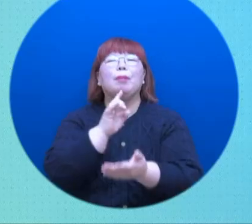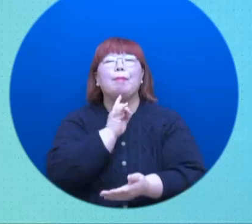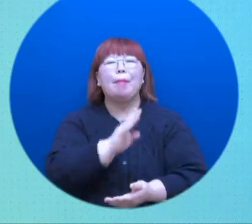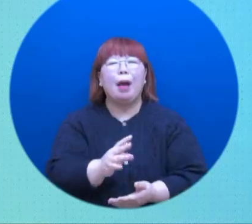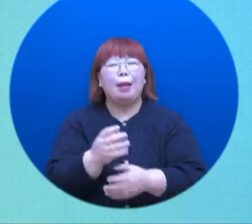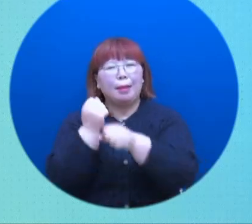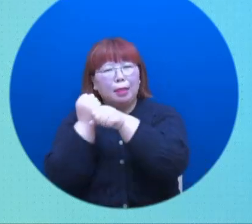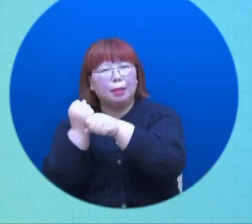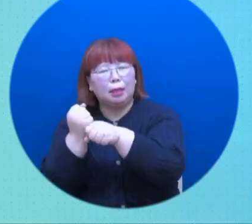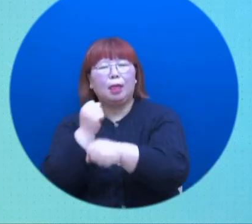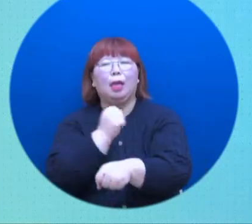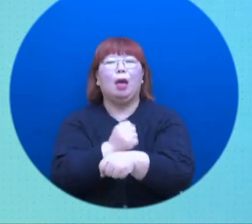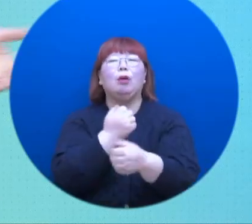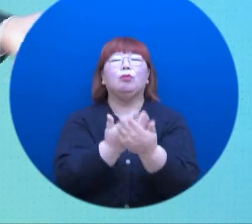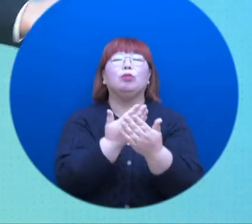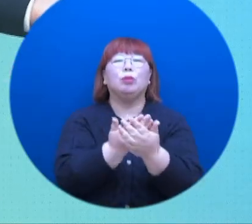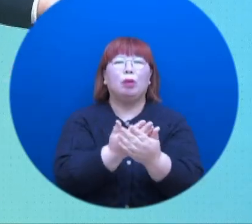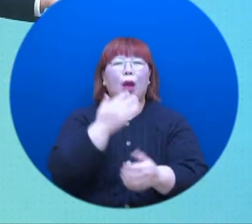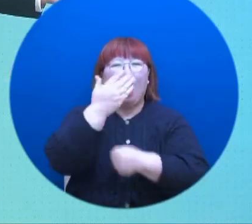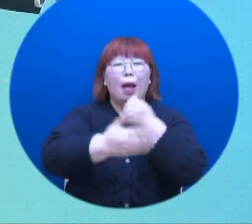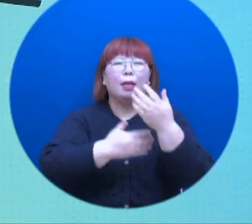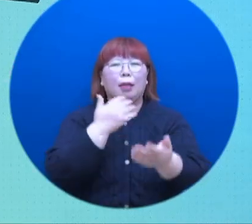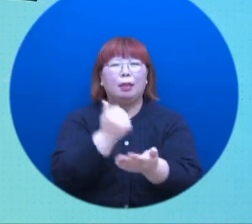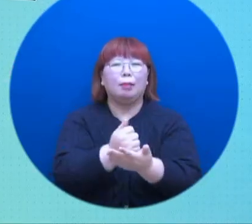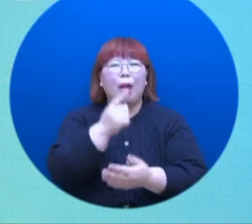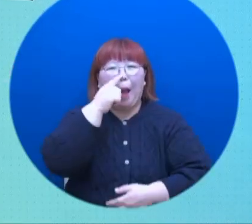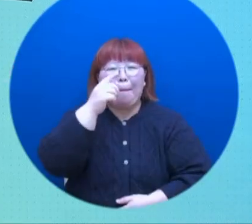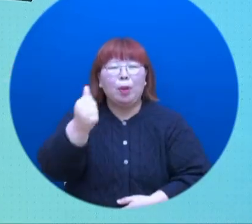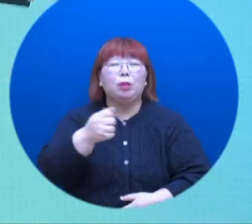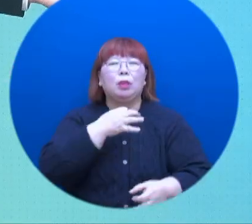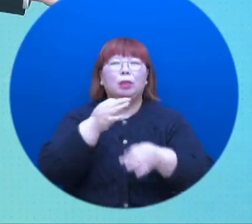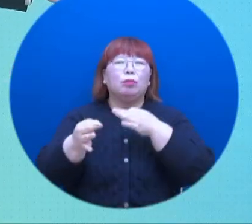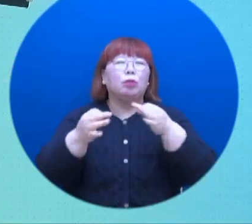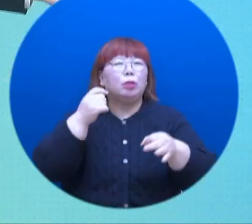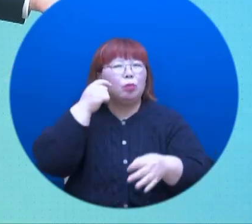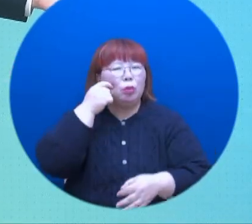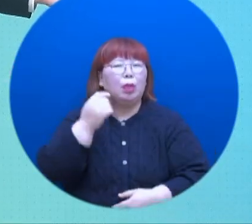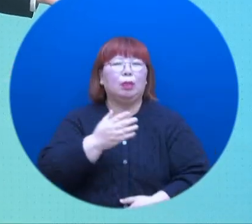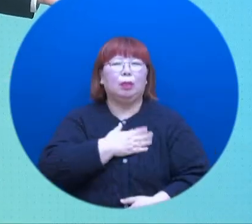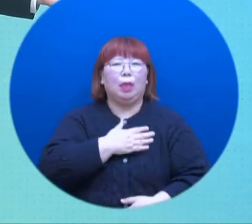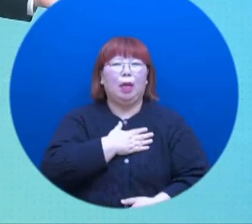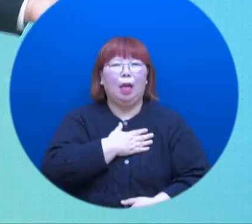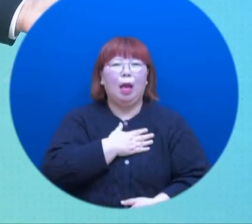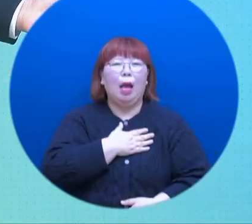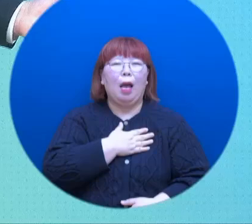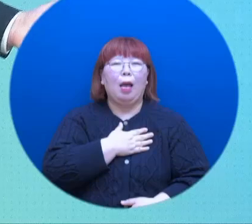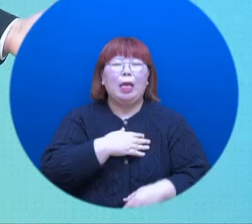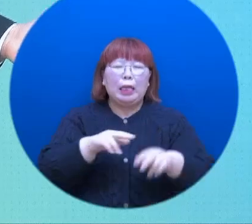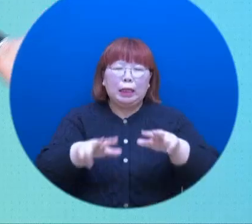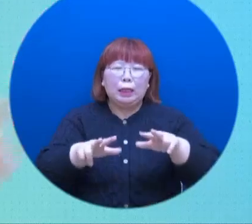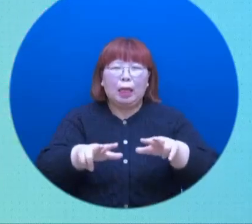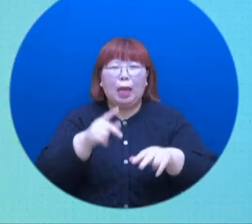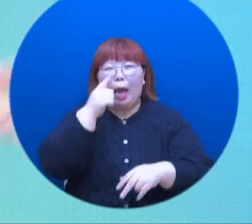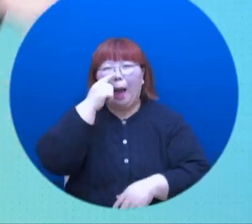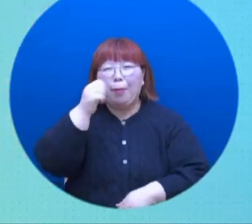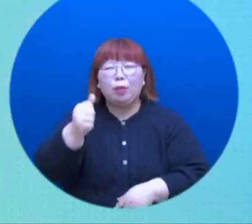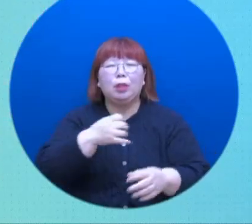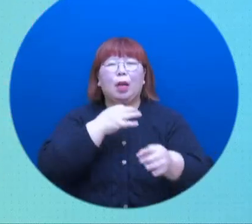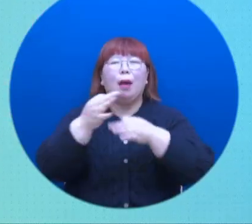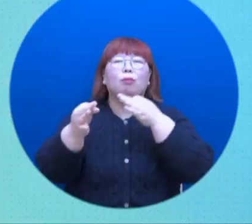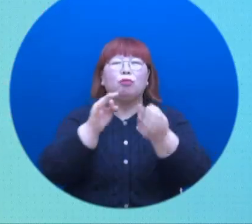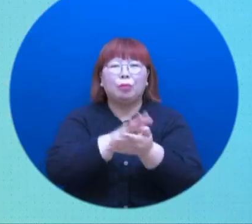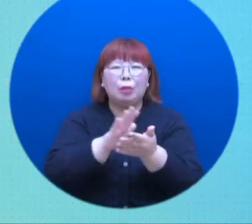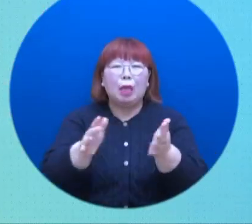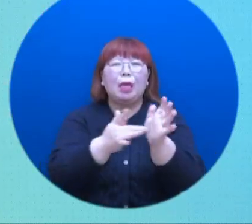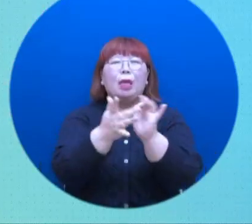의지하게 하옵소서. 하나님을 아버지라 부를 수 없는 제가 감히 주님을 아버지라 부릅니다. 예수